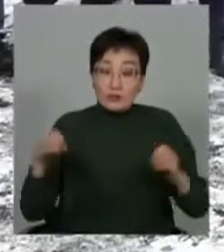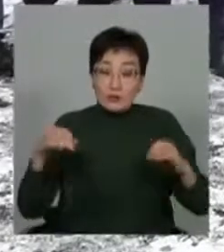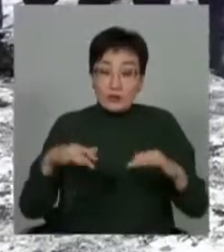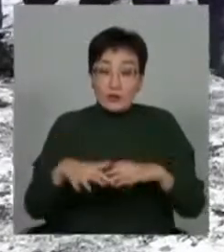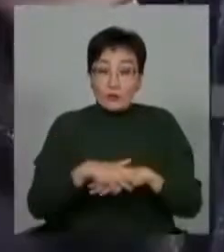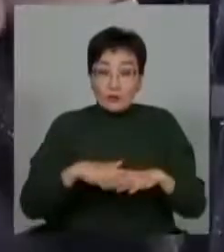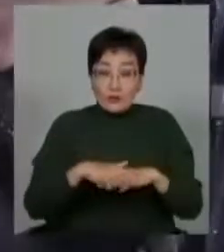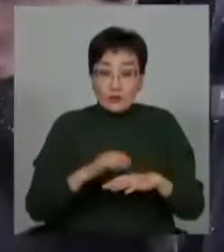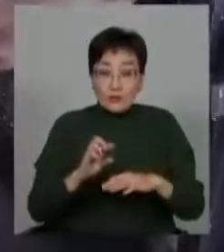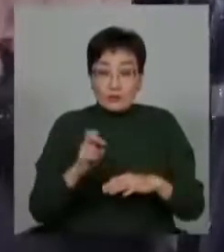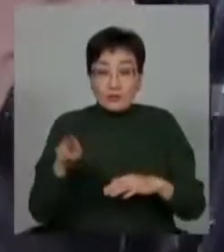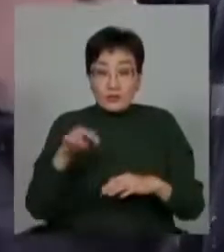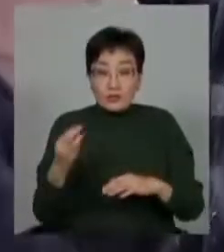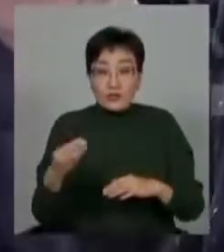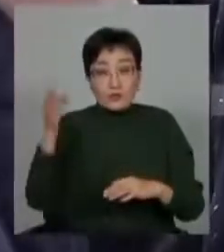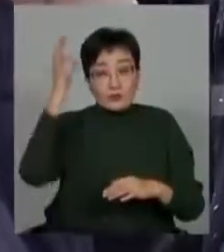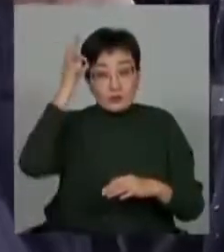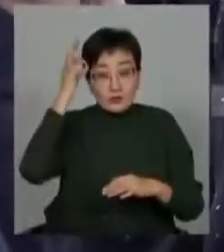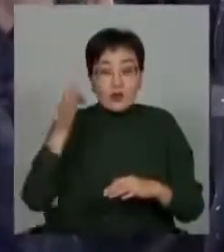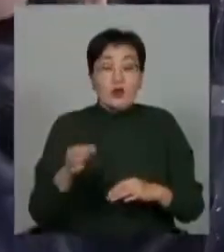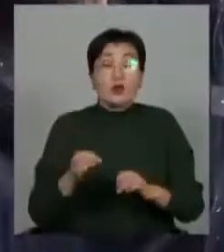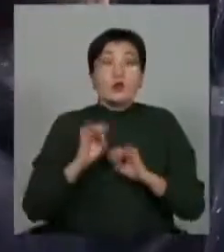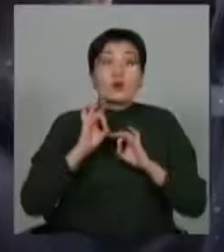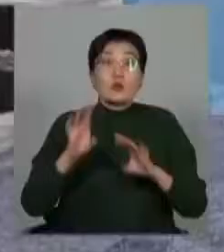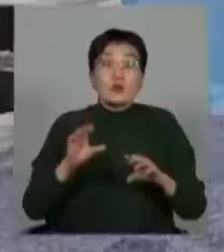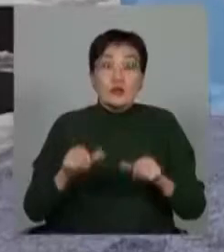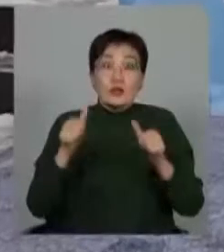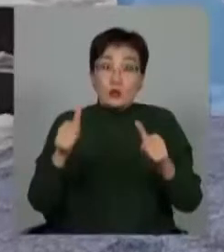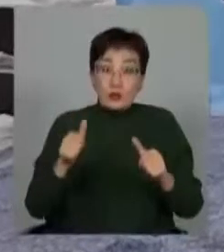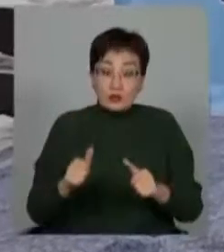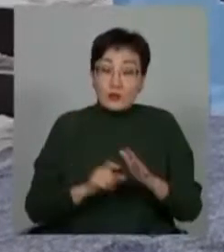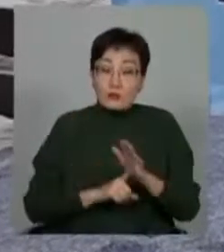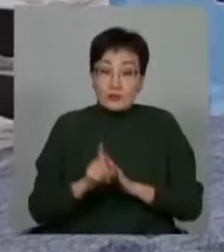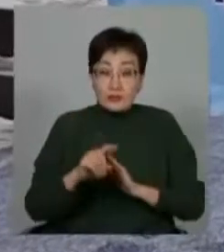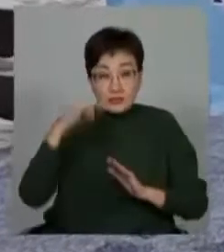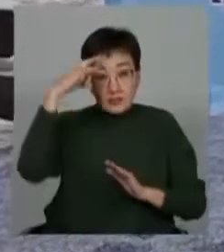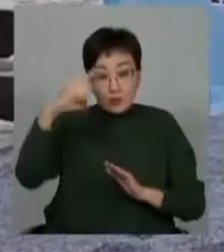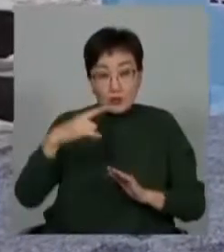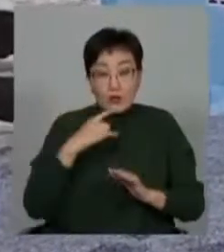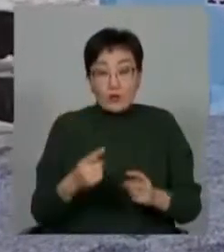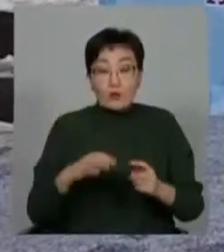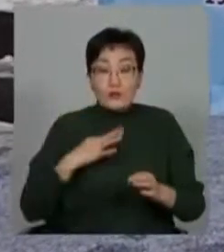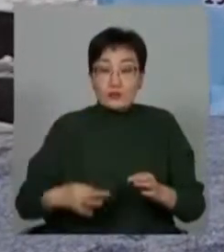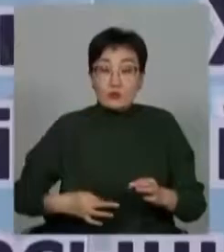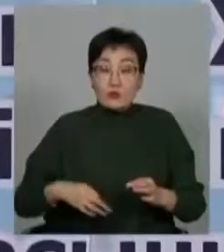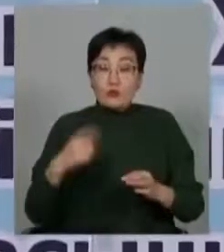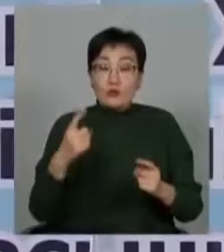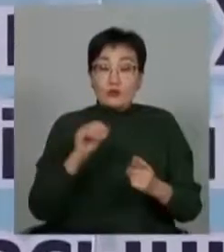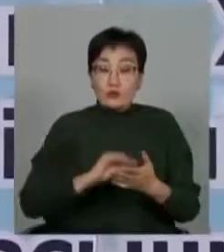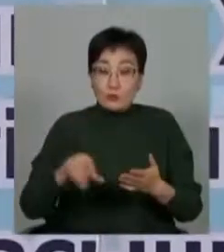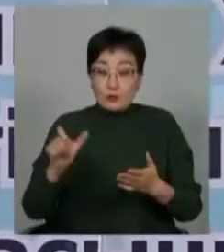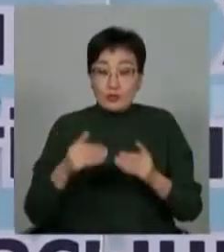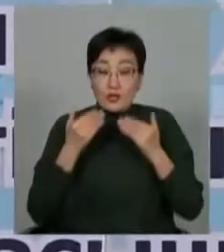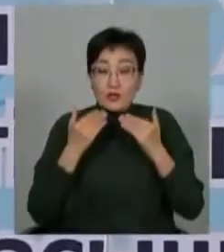қауым бұл Қабдешті еске алатын көрнекті құралдардың бастауы деген пікірде. Қазақтың классик ұлы жазушысы соңғы